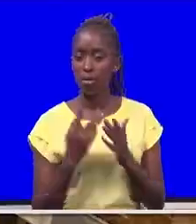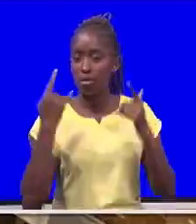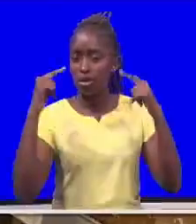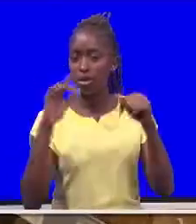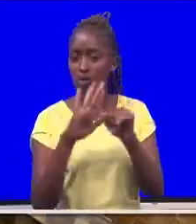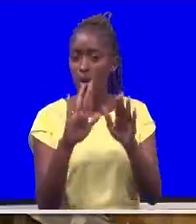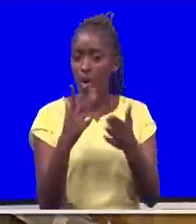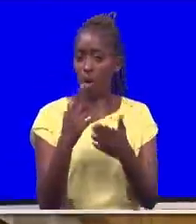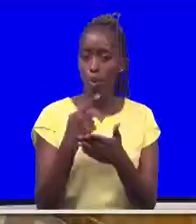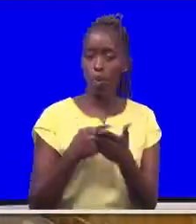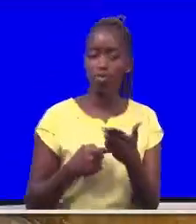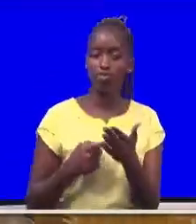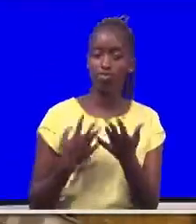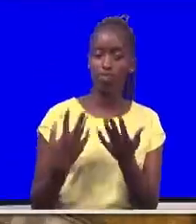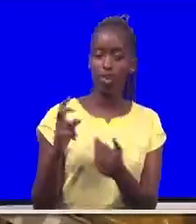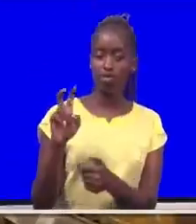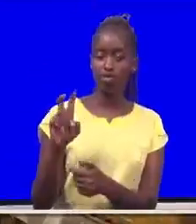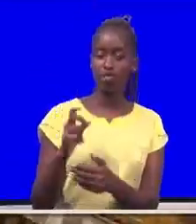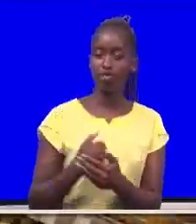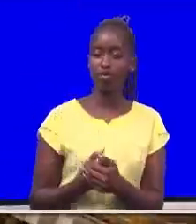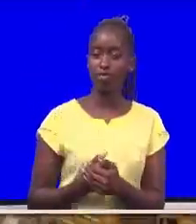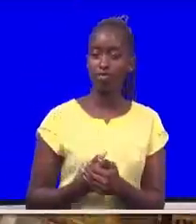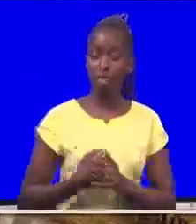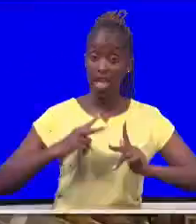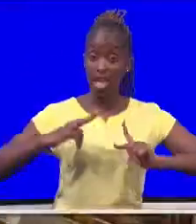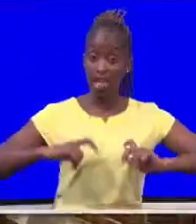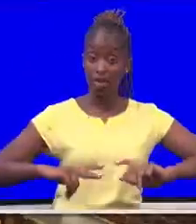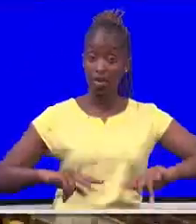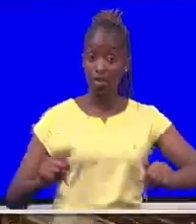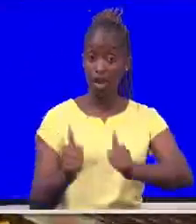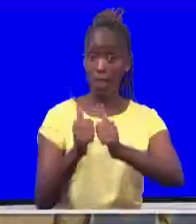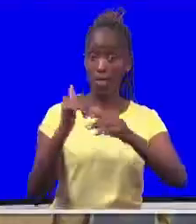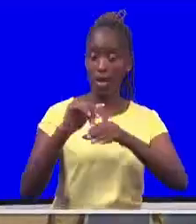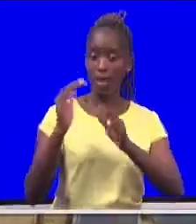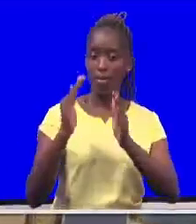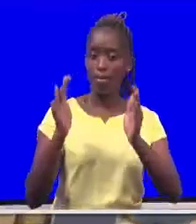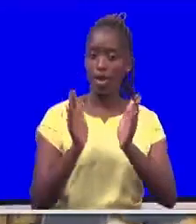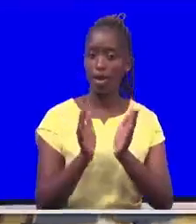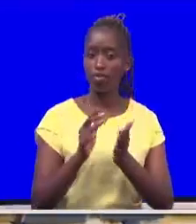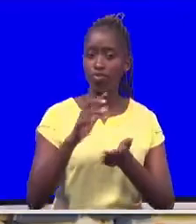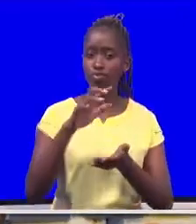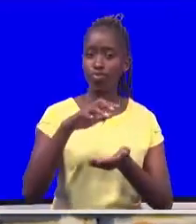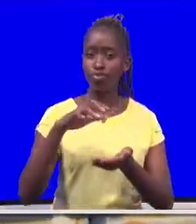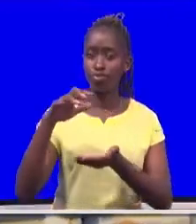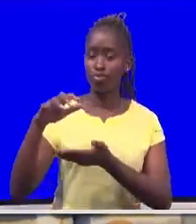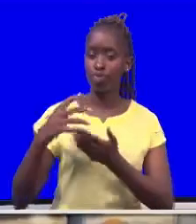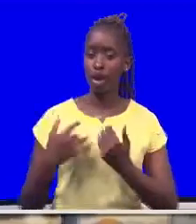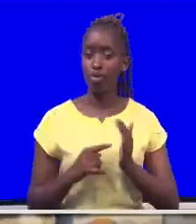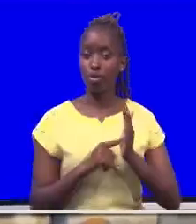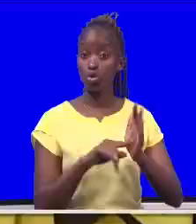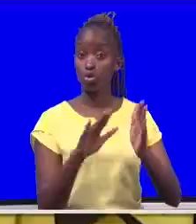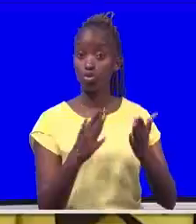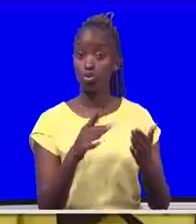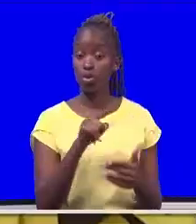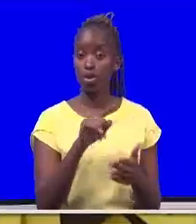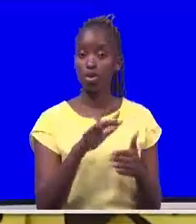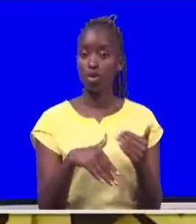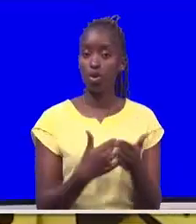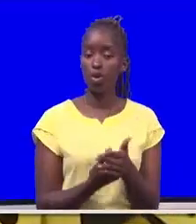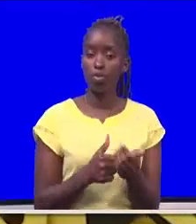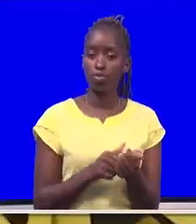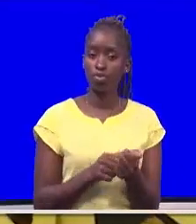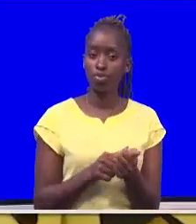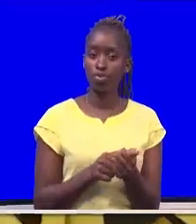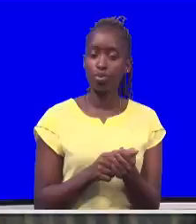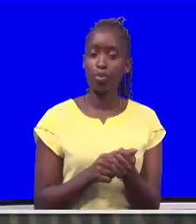Uchunguzi uliofanywa na TV47 kwenye maduka makubwa nchini umebaini kuwa gharama ya bidhaa ikiwa ni pamoja na unga wa mahindi, mafuta ya kupikia